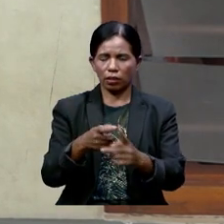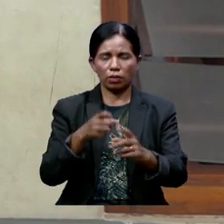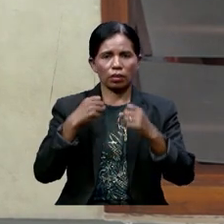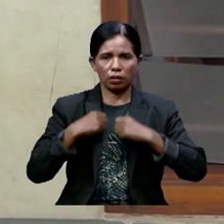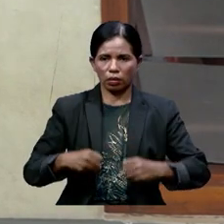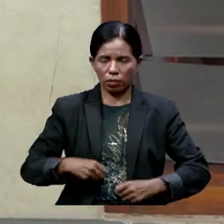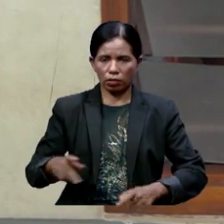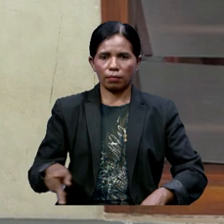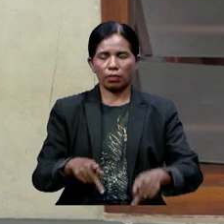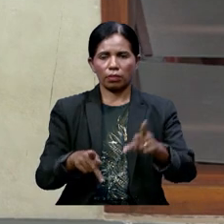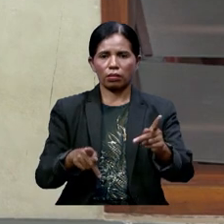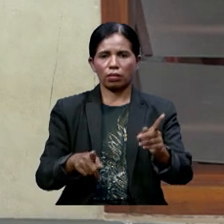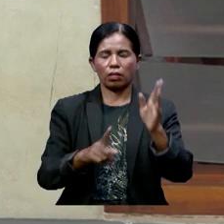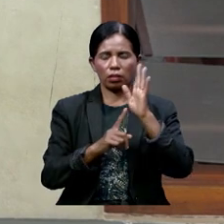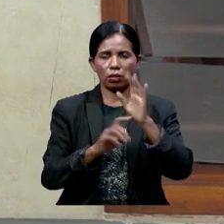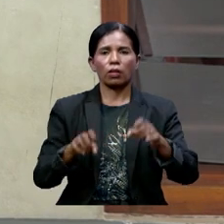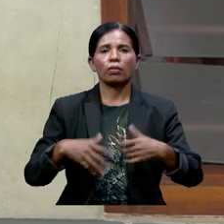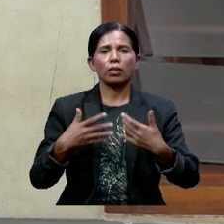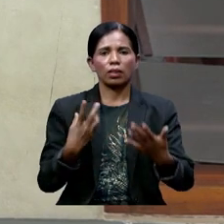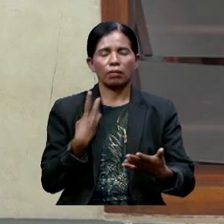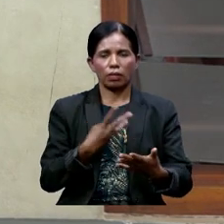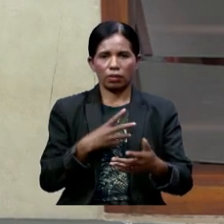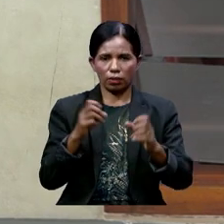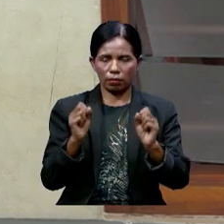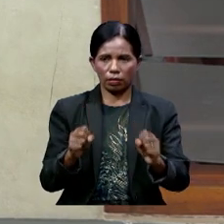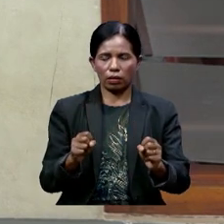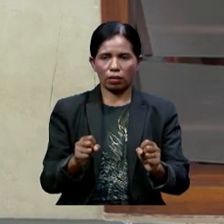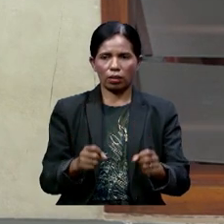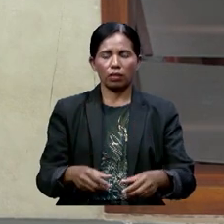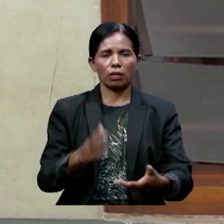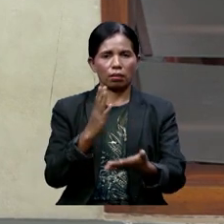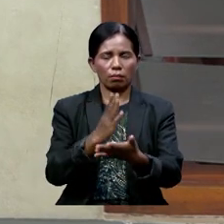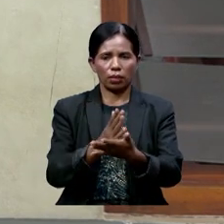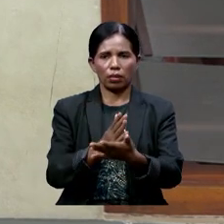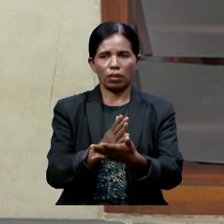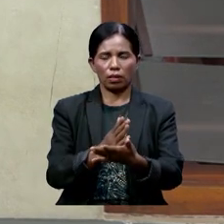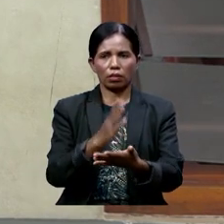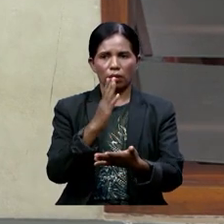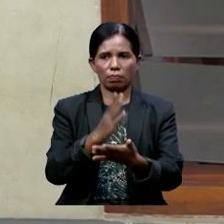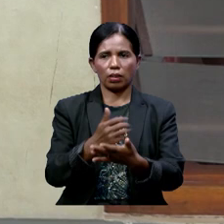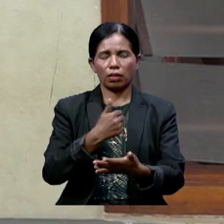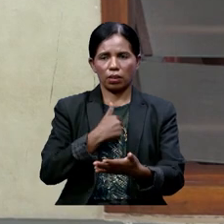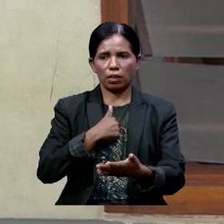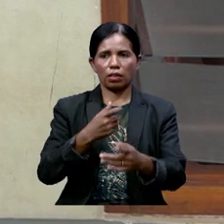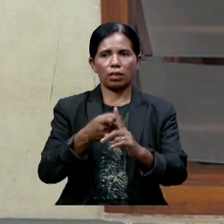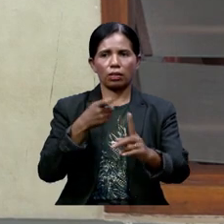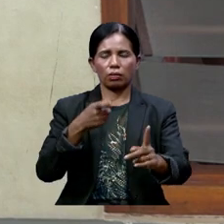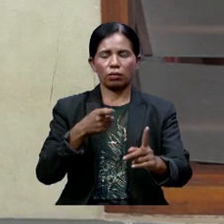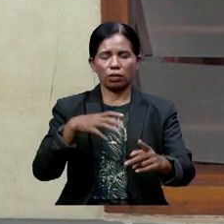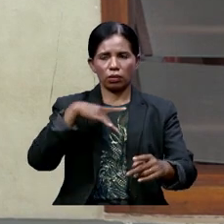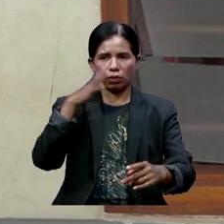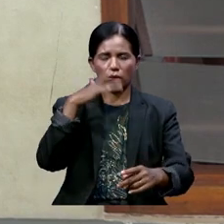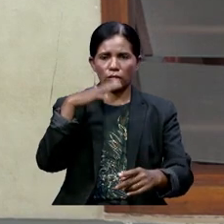publik halo promosaun uisa parita halo medida prevenção hanesang evita ang usi rairahong